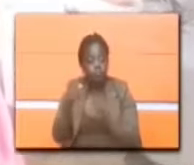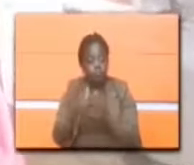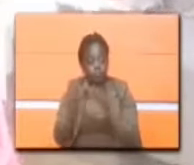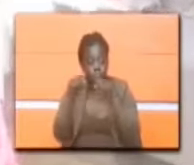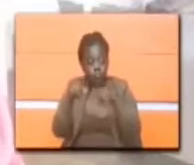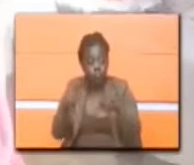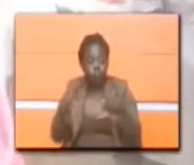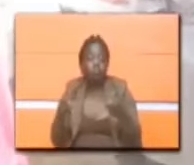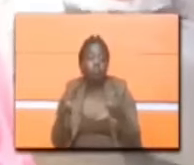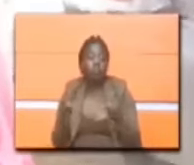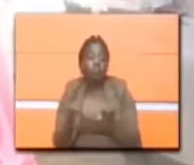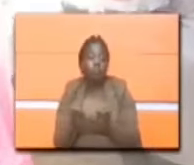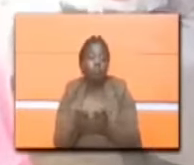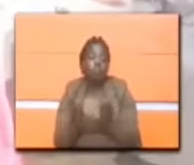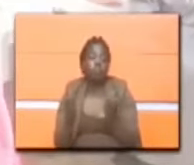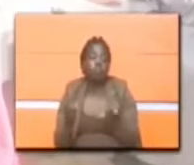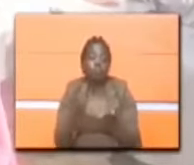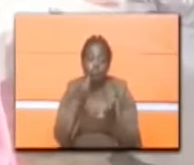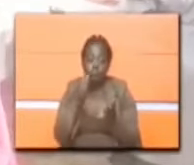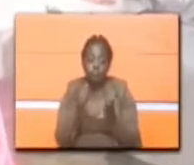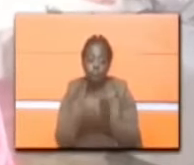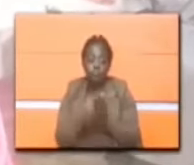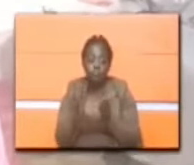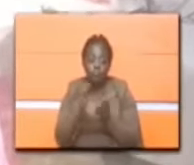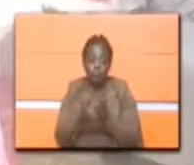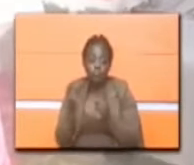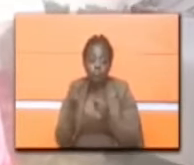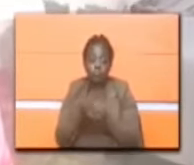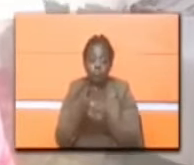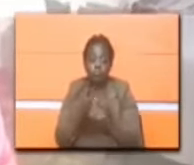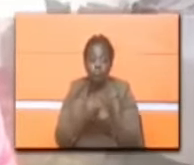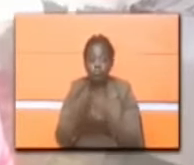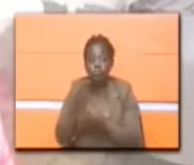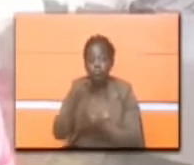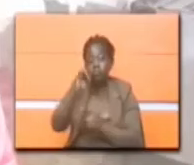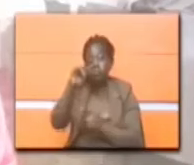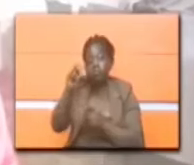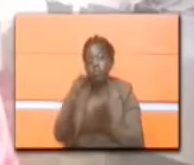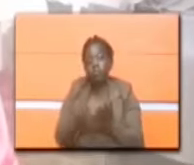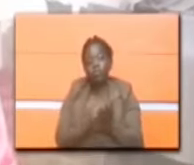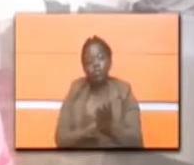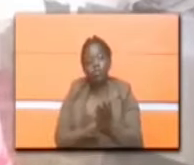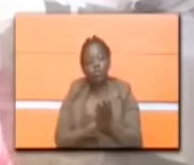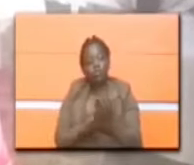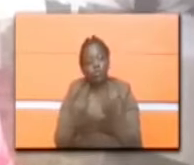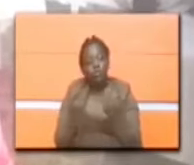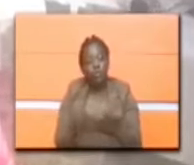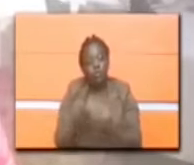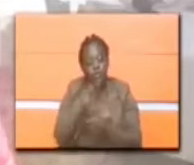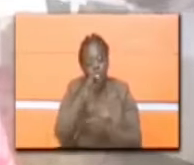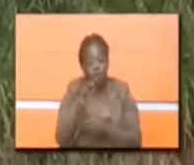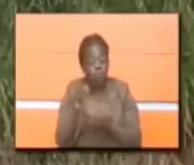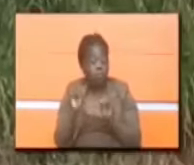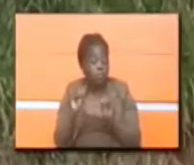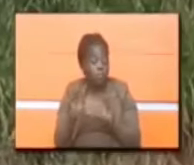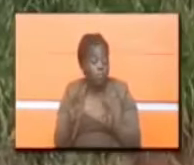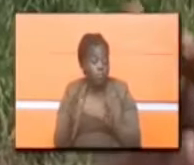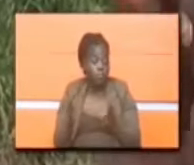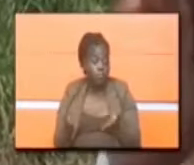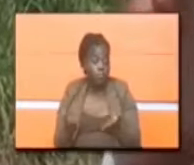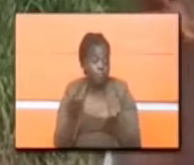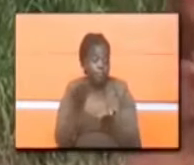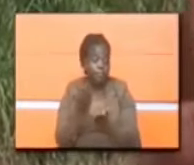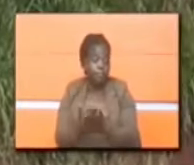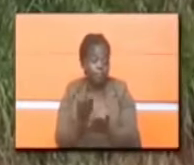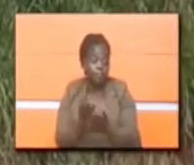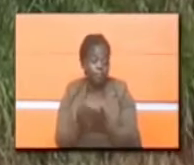wano. Amabaluwa twamuwandiikira okuva mwezi ogw'omukaaga nga tagaddamu. N'olwekyo